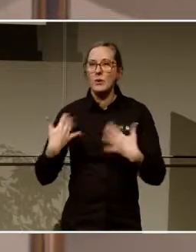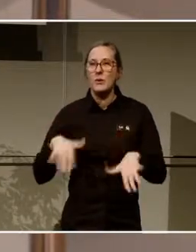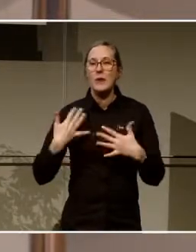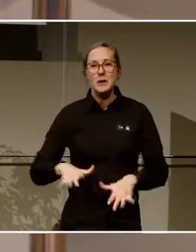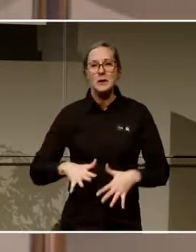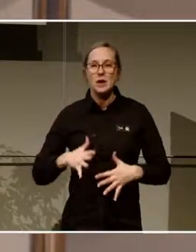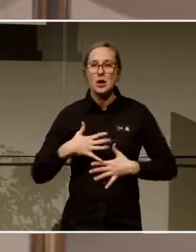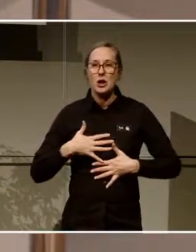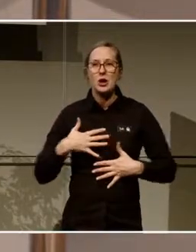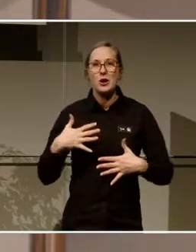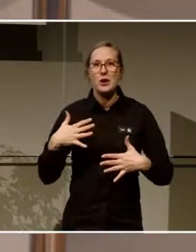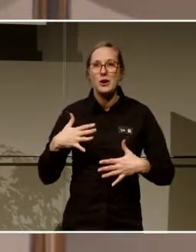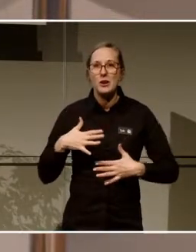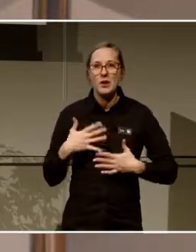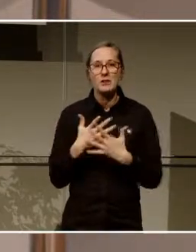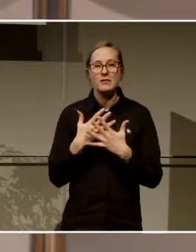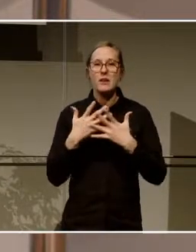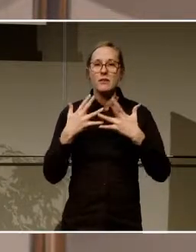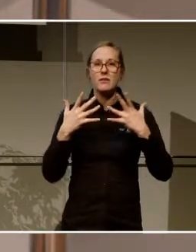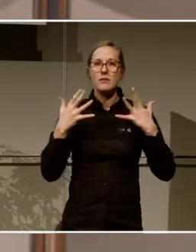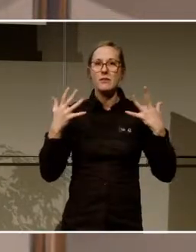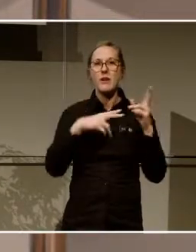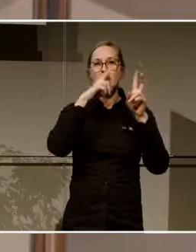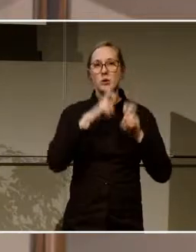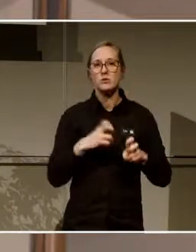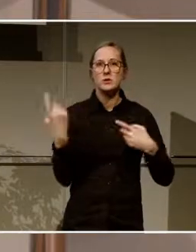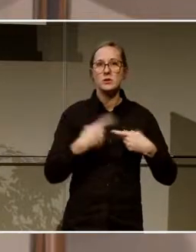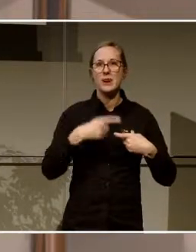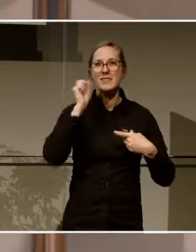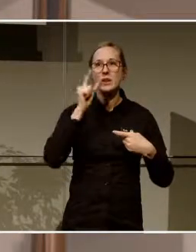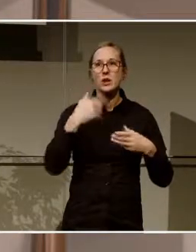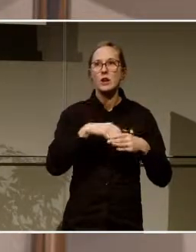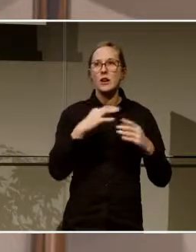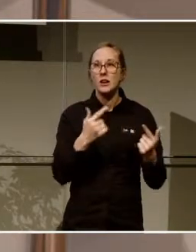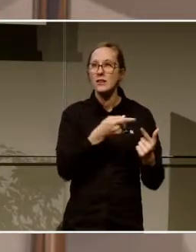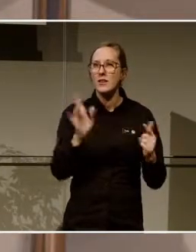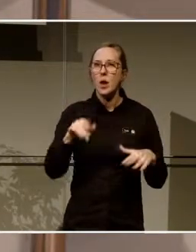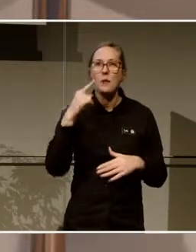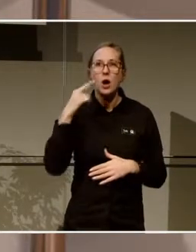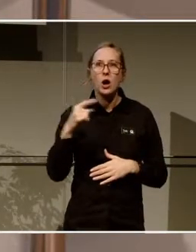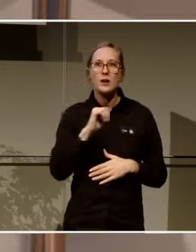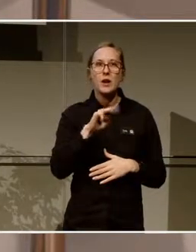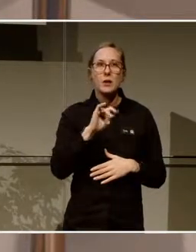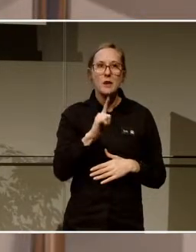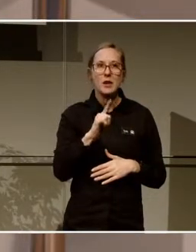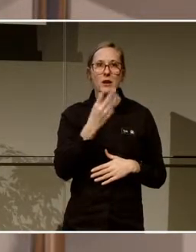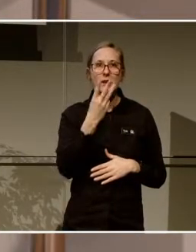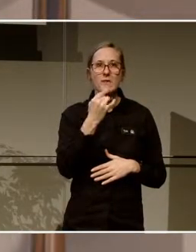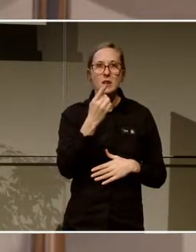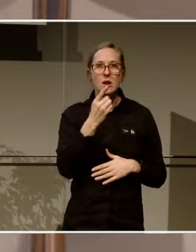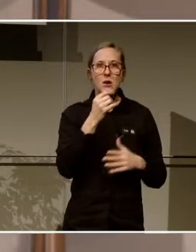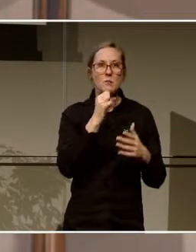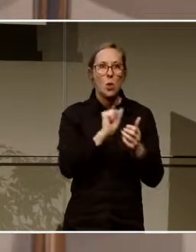börjar komma mer forskning om digital delaktighet. Ni hörde Elin Wihlborg i morse, som